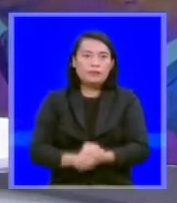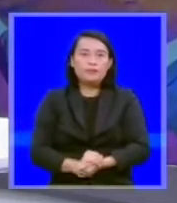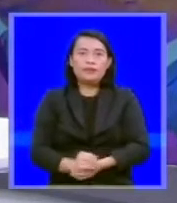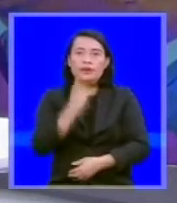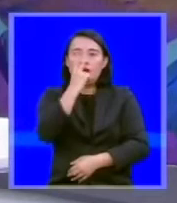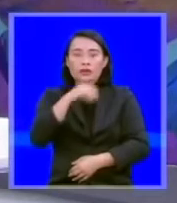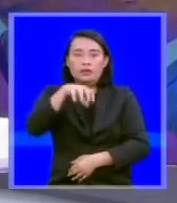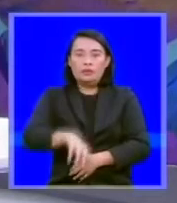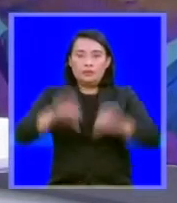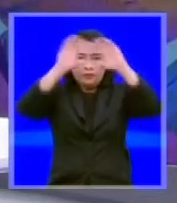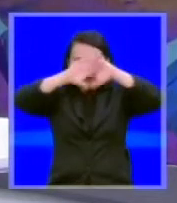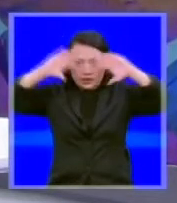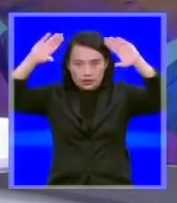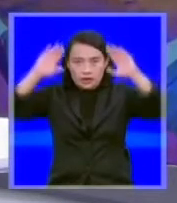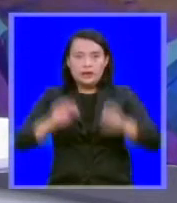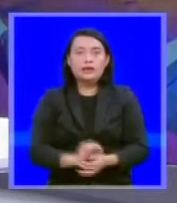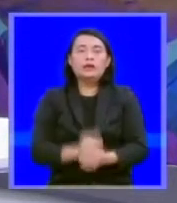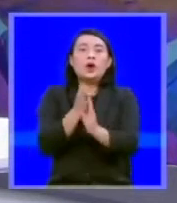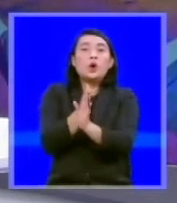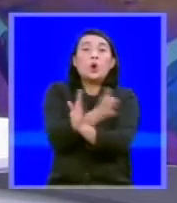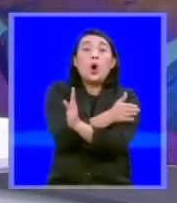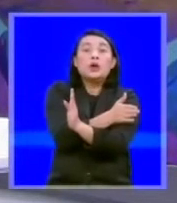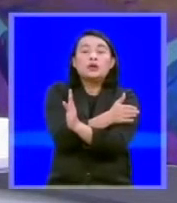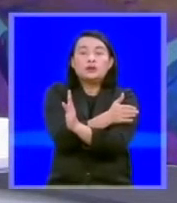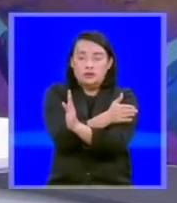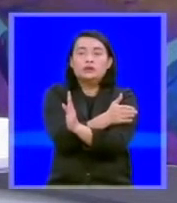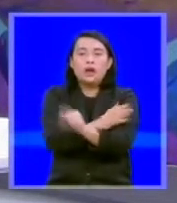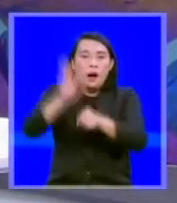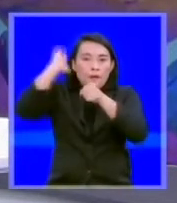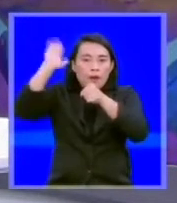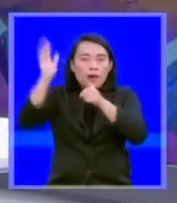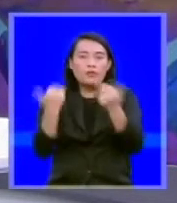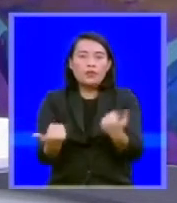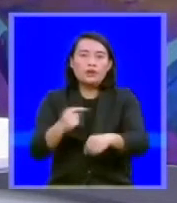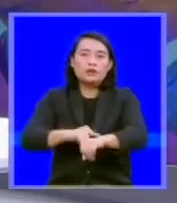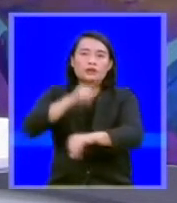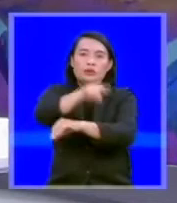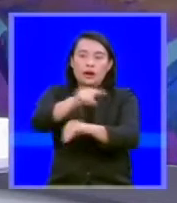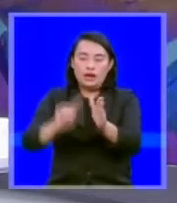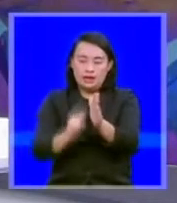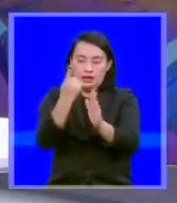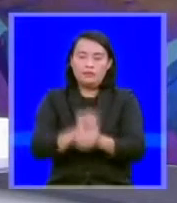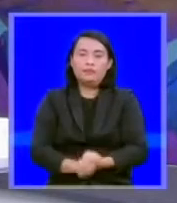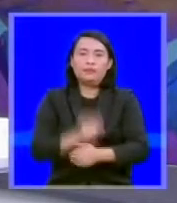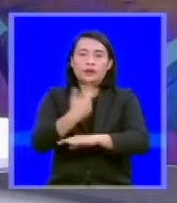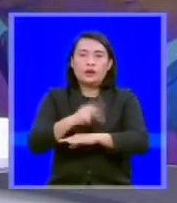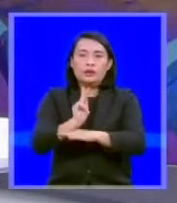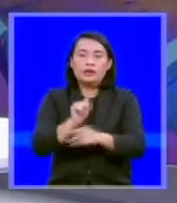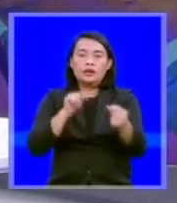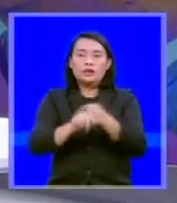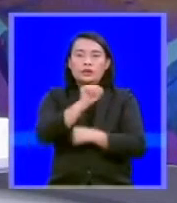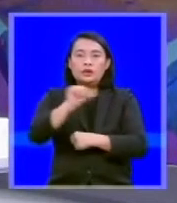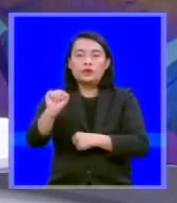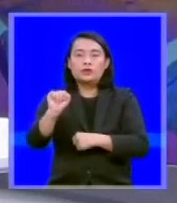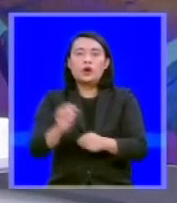ทำเนียบรัฐบาลนะคะก่อนที่จะมีการอภิปรายไม่ไว้วางใจในช่วงบ่ายวันนี้ค่ะซึ่งทางประธานสภาผู้แทนราษฎรนะคะก็มีการเรียก